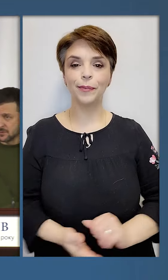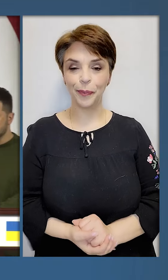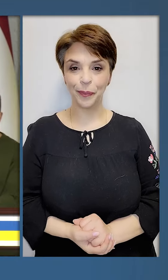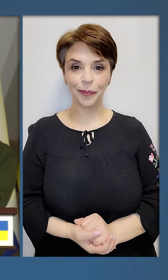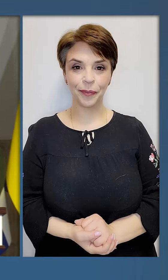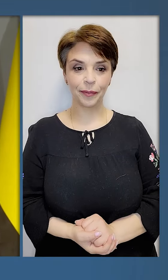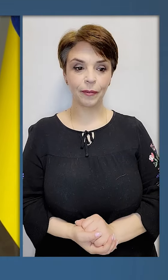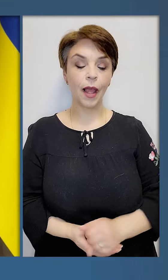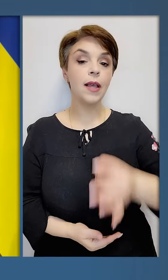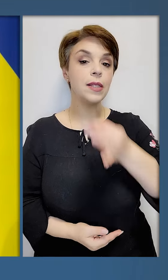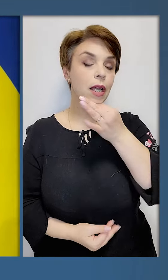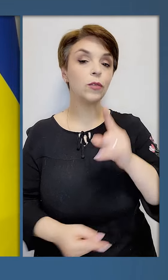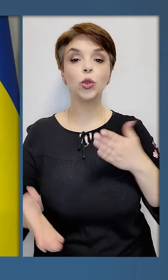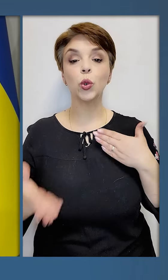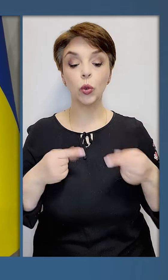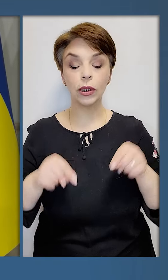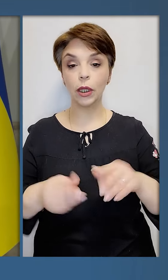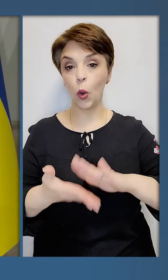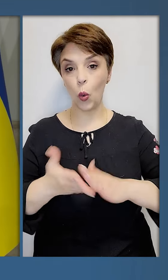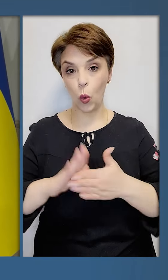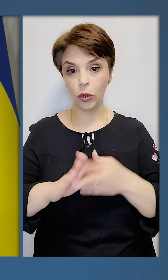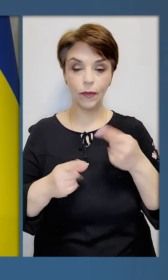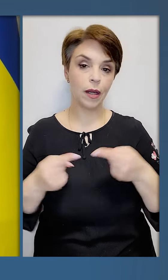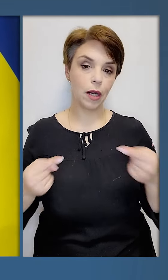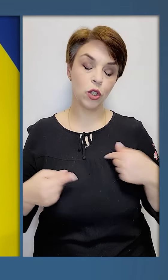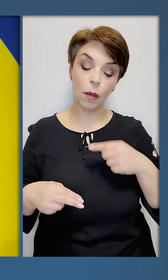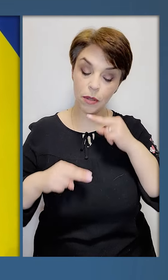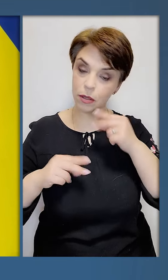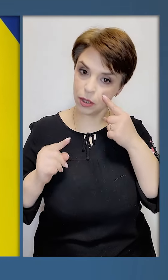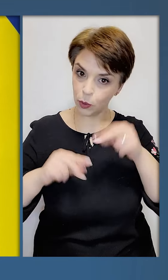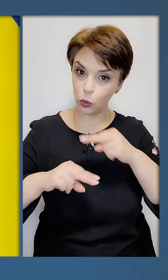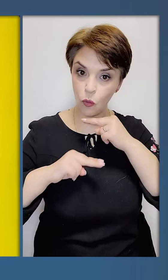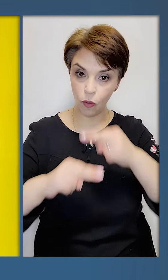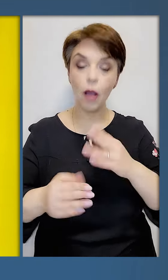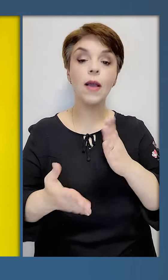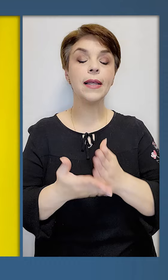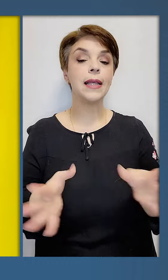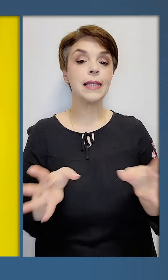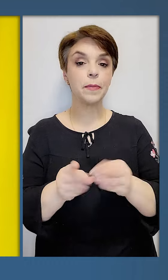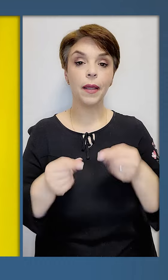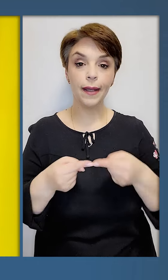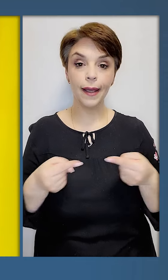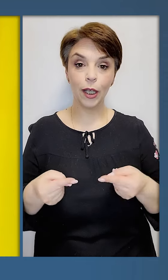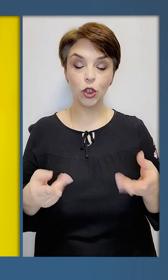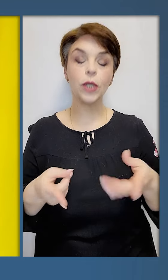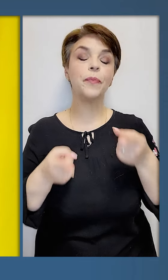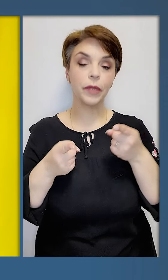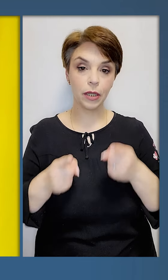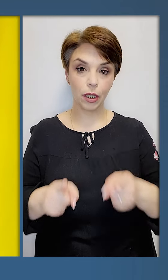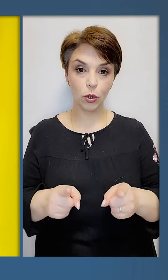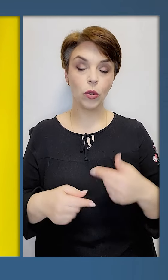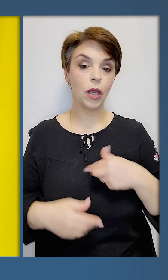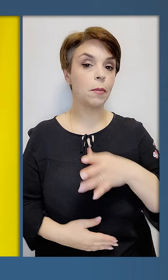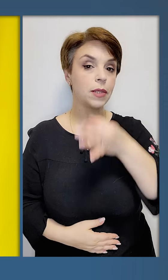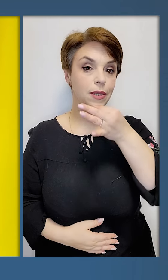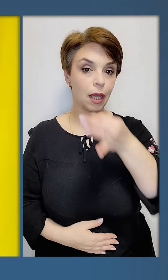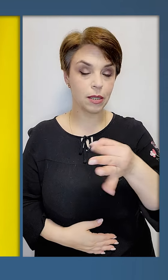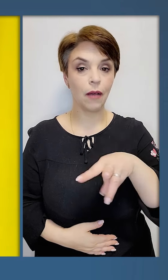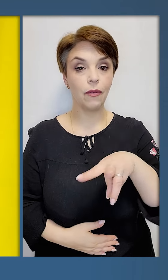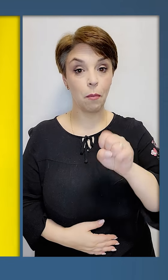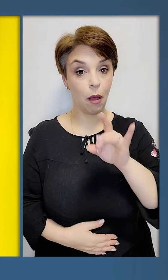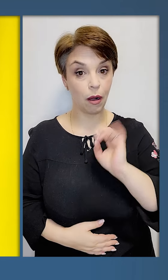Сказав, що стосується цієї угоди, на дві речі я б звернув би увагу. Є спільні речі, і дійсно, як